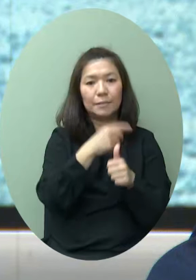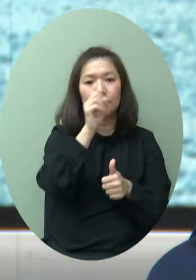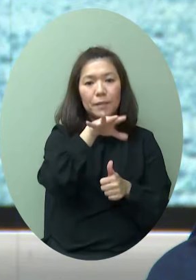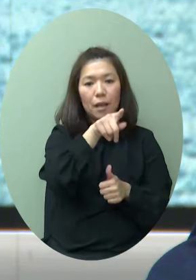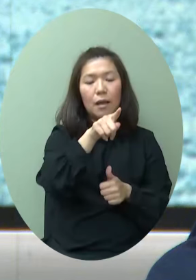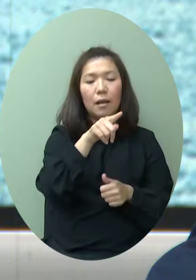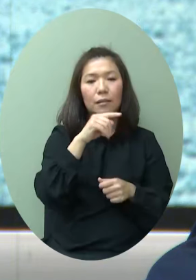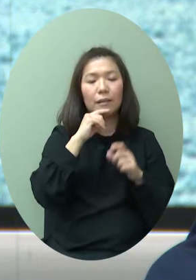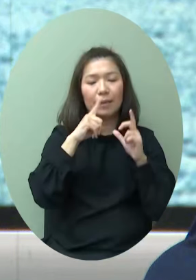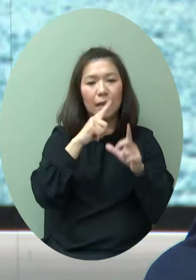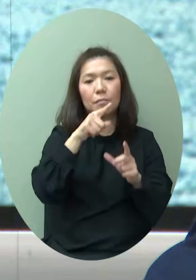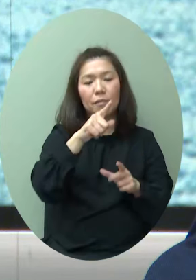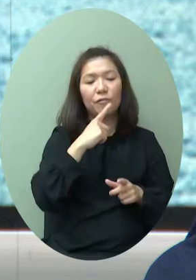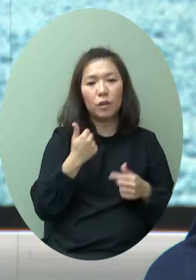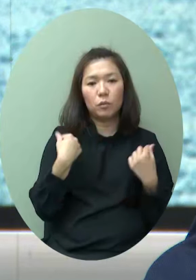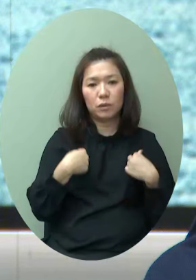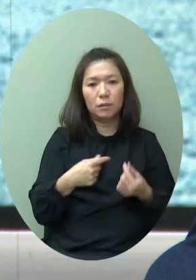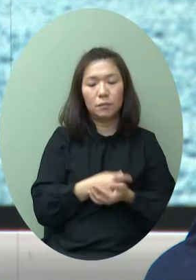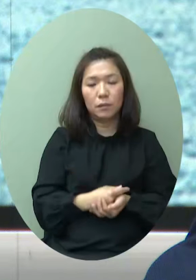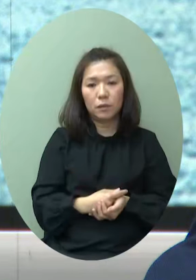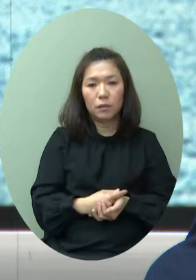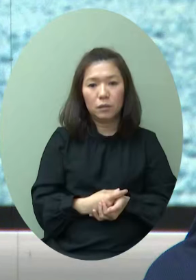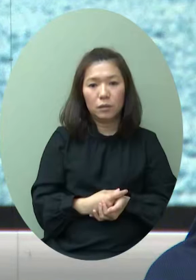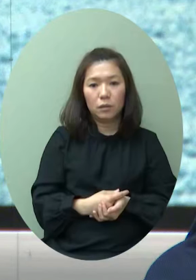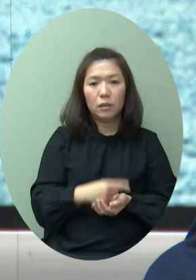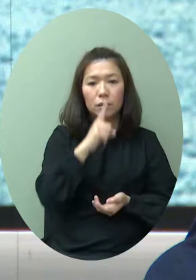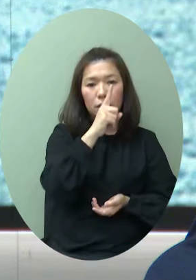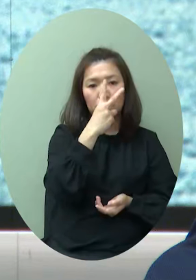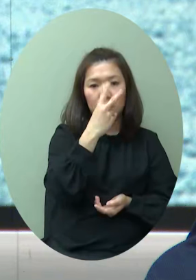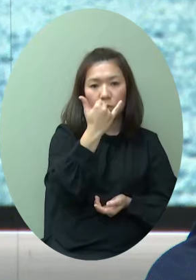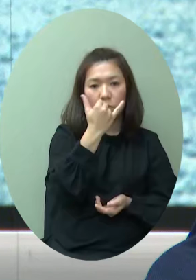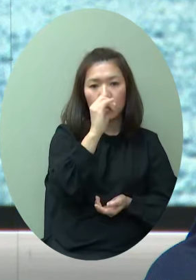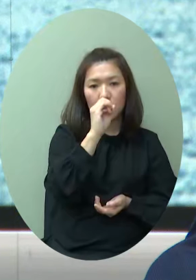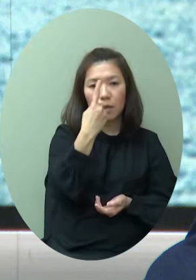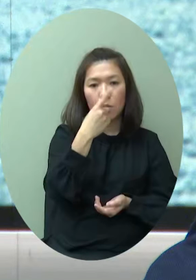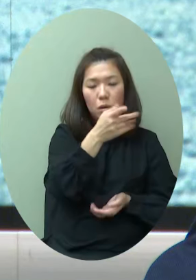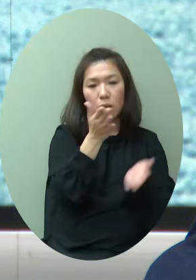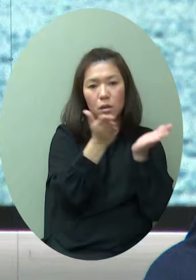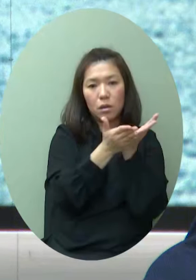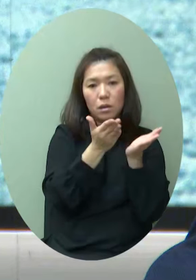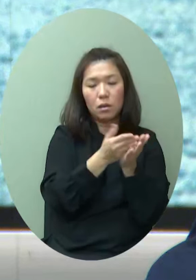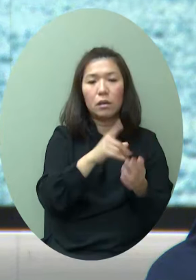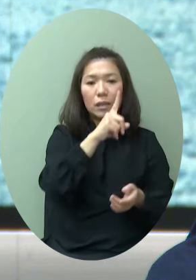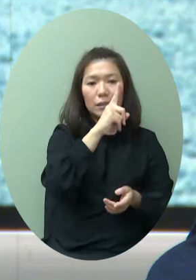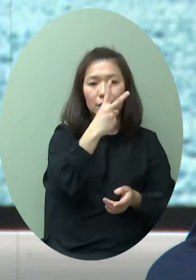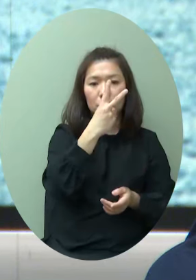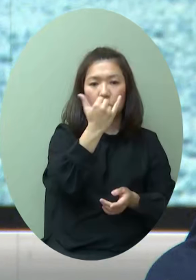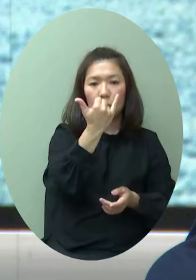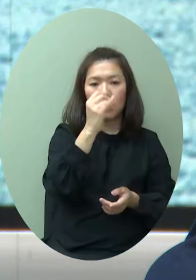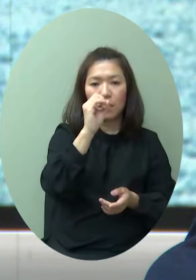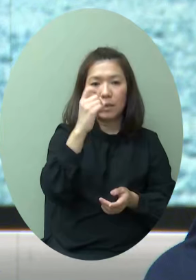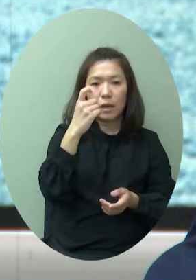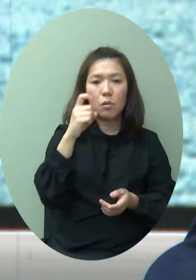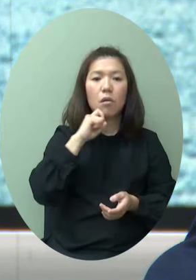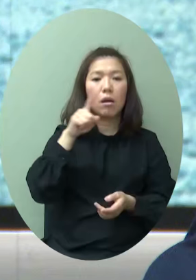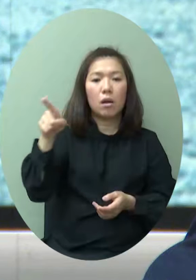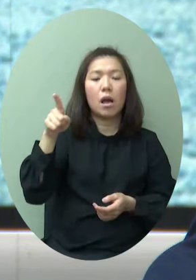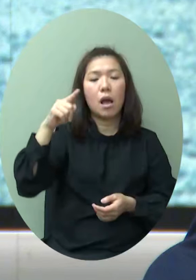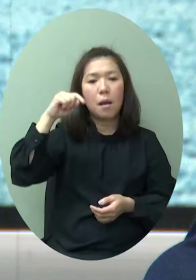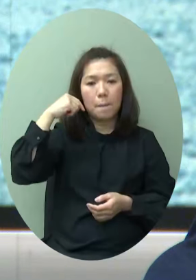嘅問題先啦。咁1206009呢位個案咧，佢係喺 12月24號咧，紐約抵港